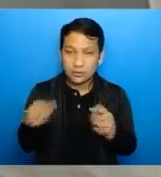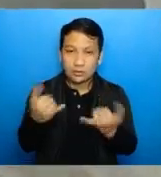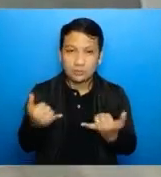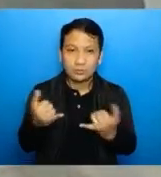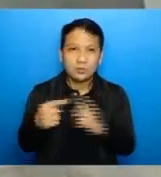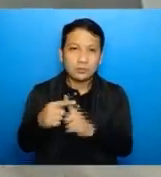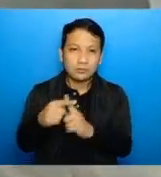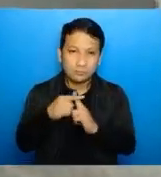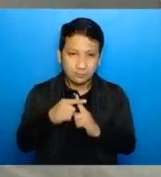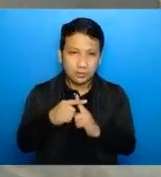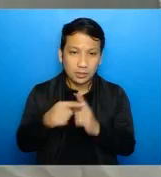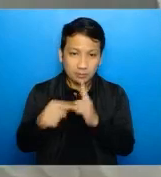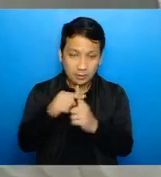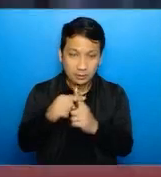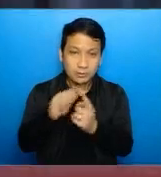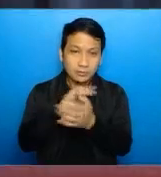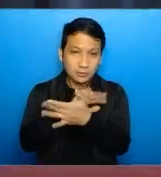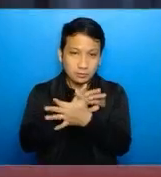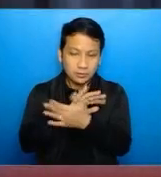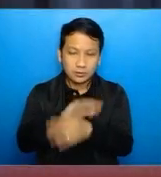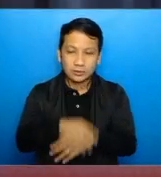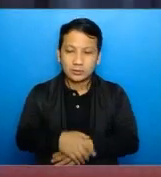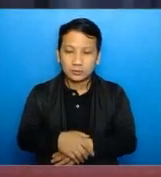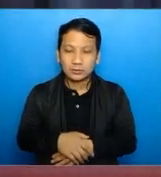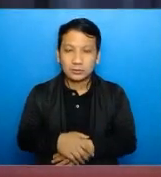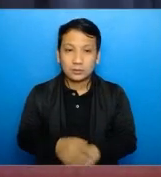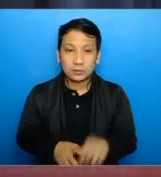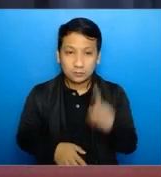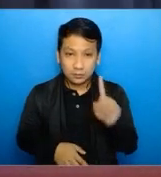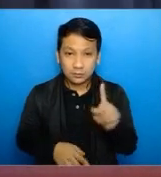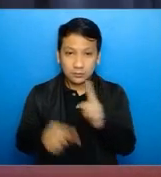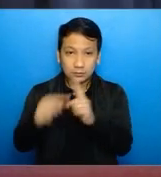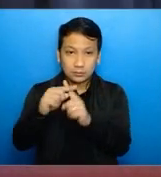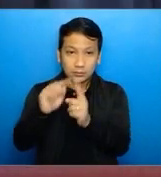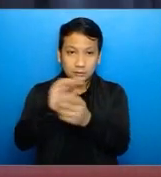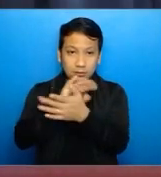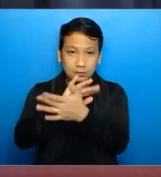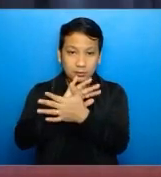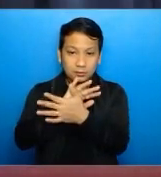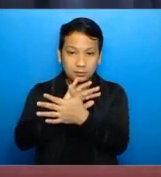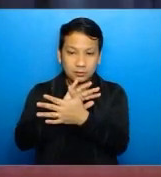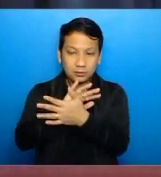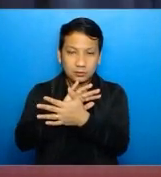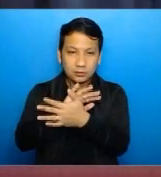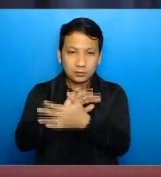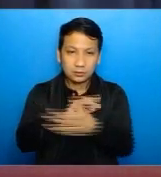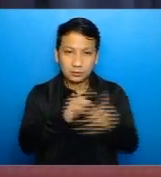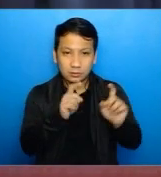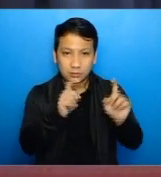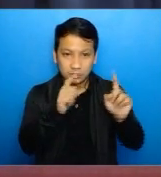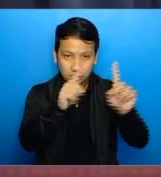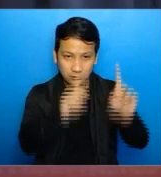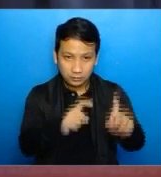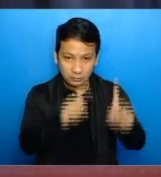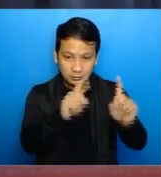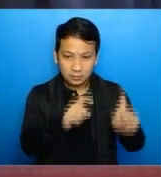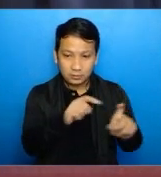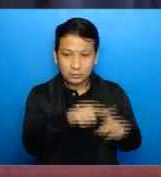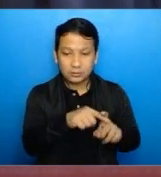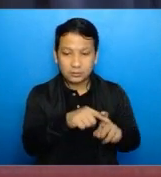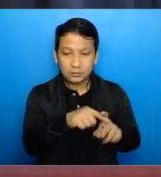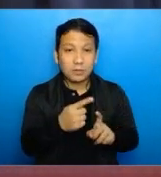sa COVID-19. May isa pong nagpositibo doon sa mga trace na mga